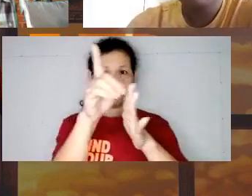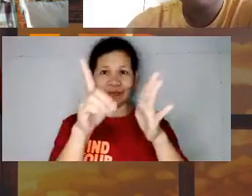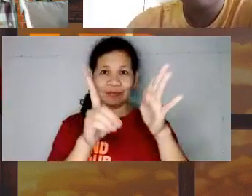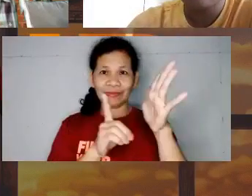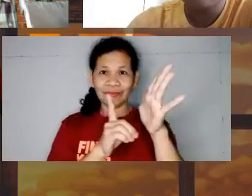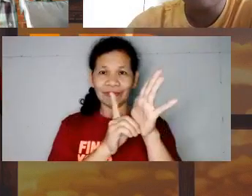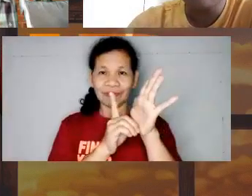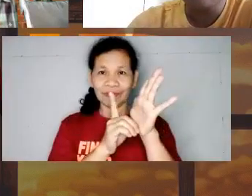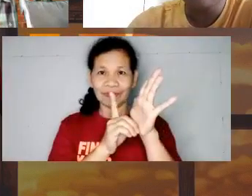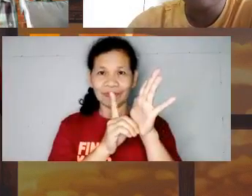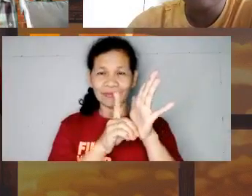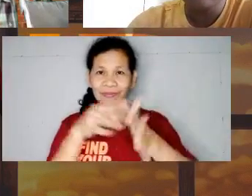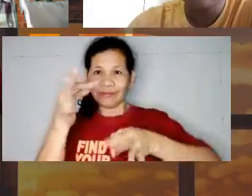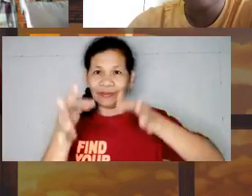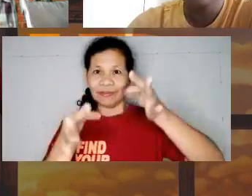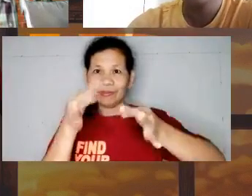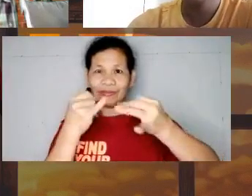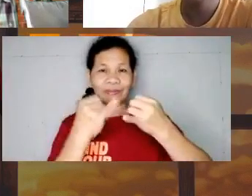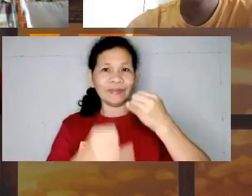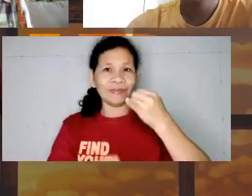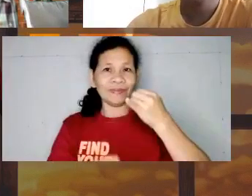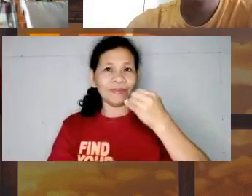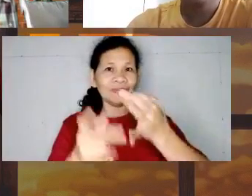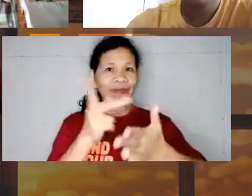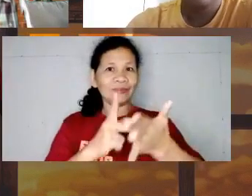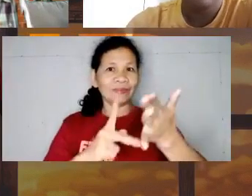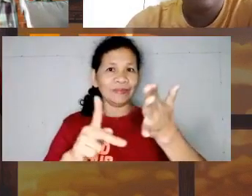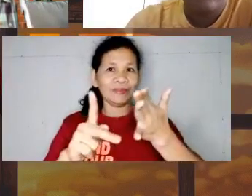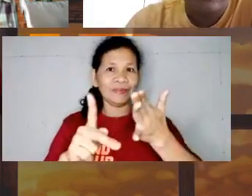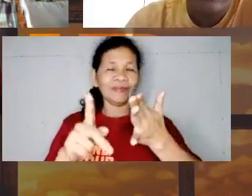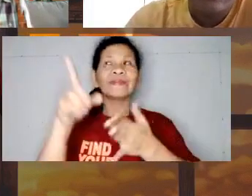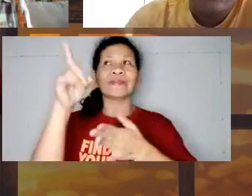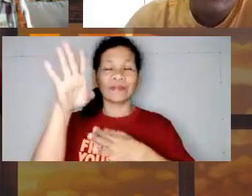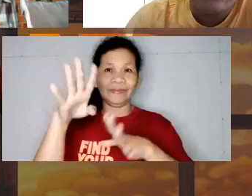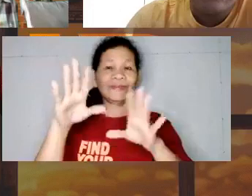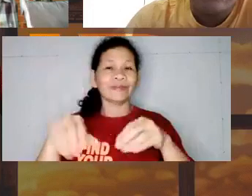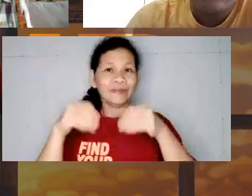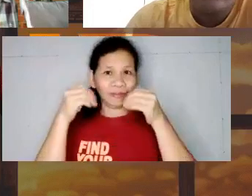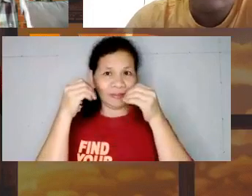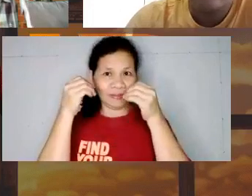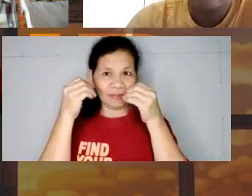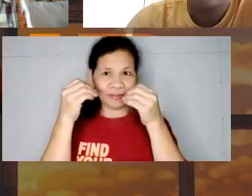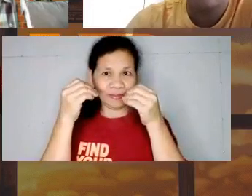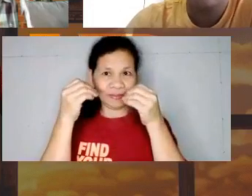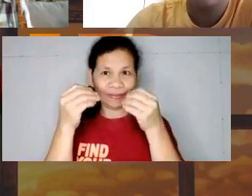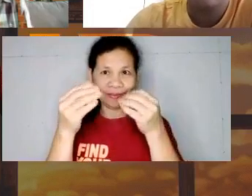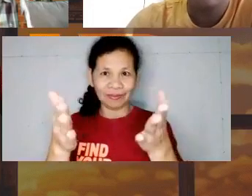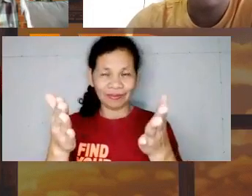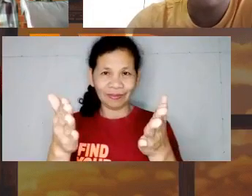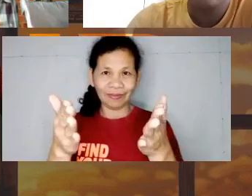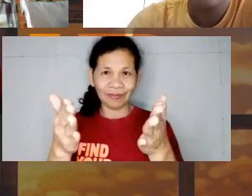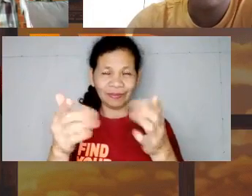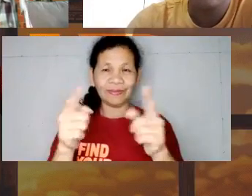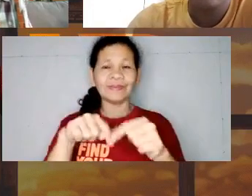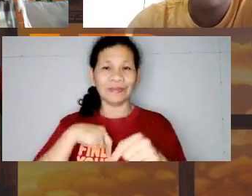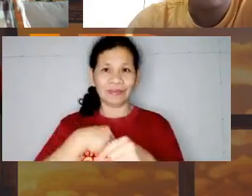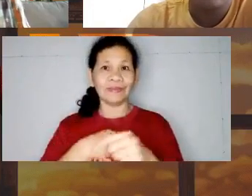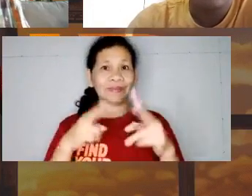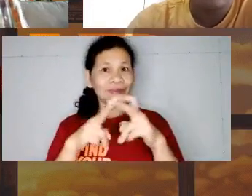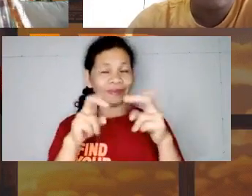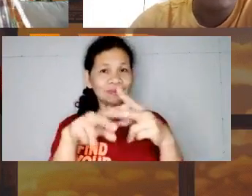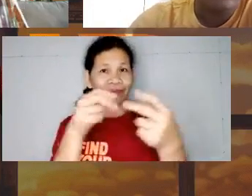huling bahaging ito, na yung po'y may ibibigay na reward ang Panginoong Jesus, at bagaman ang kaligtasan ay